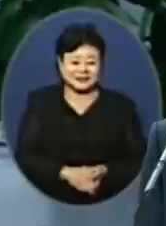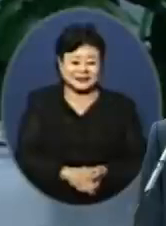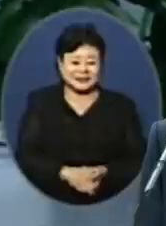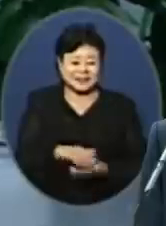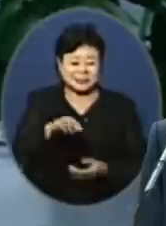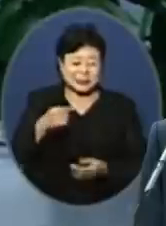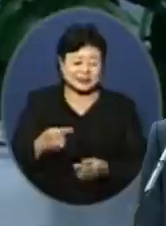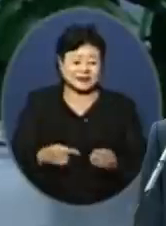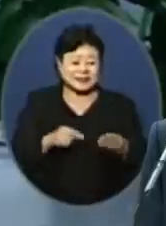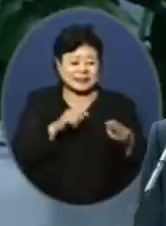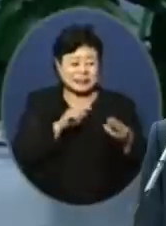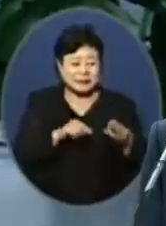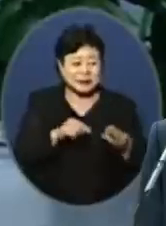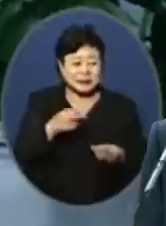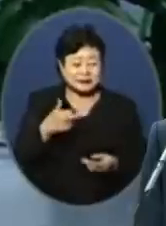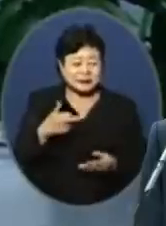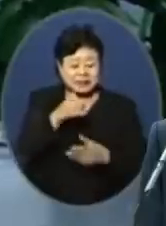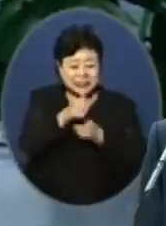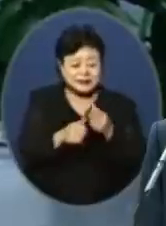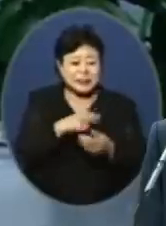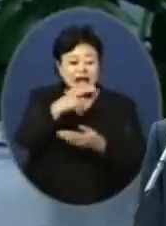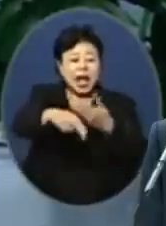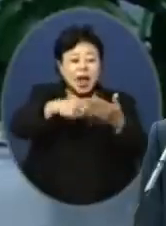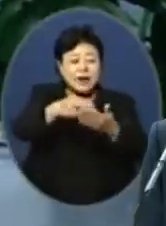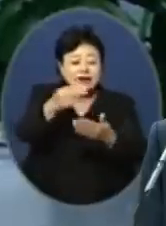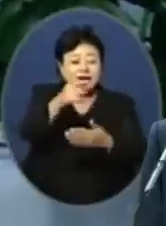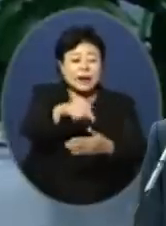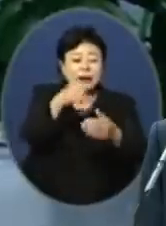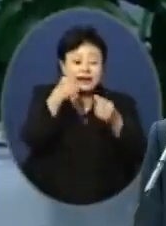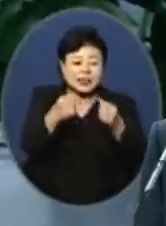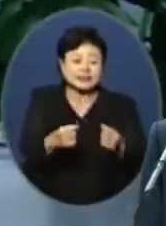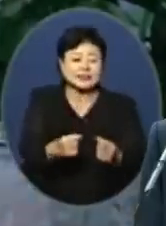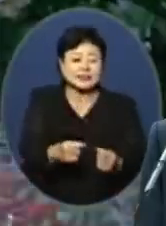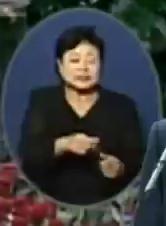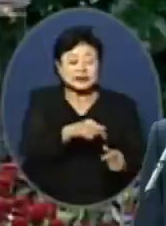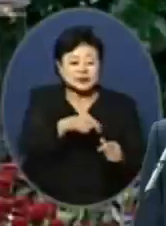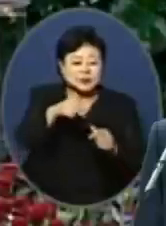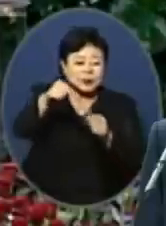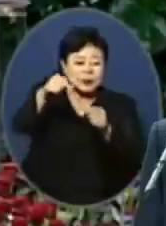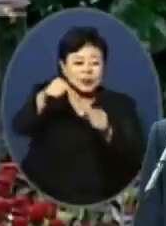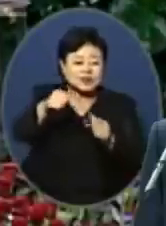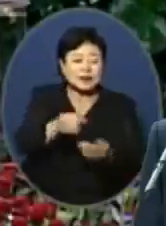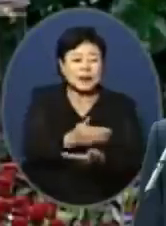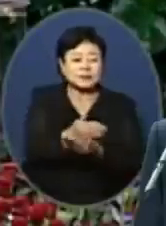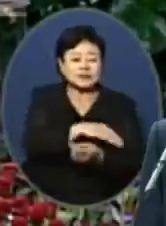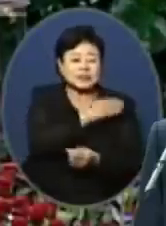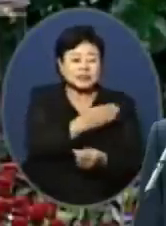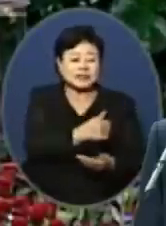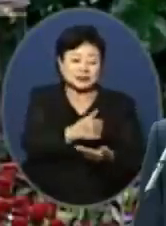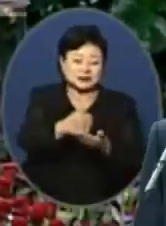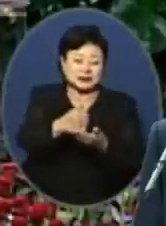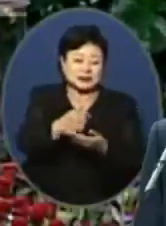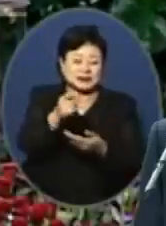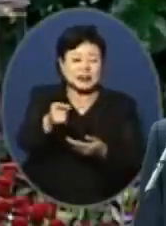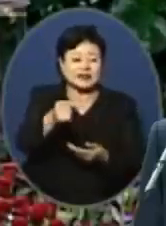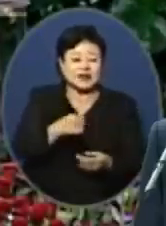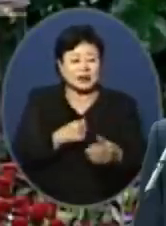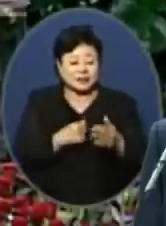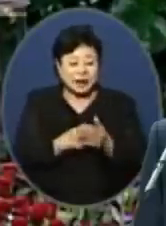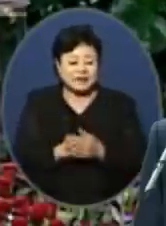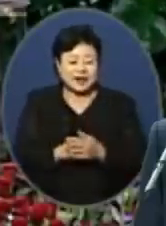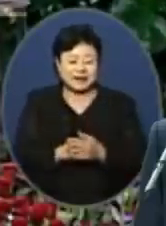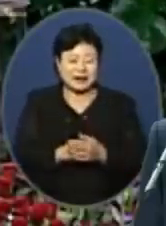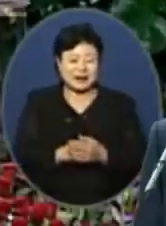스바니아 3장 17절은 너희 하나님 야훼가 너희 가운데 계시니 그는 구원을 베푸실 전능자이시니라. 그가